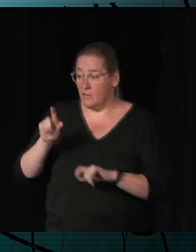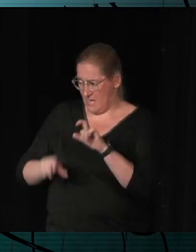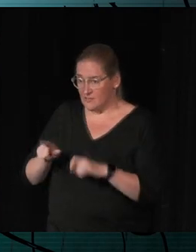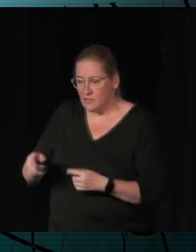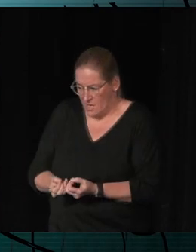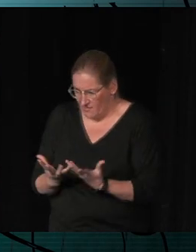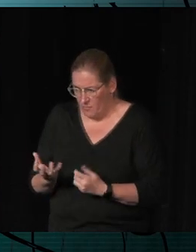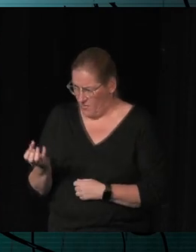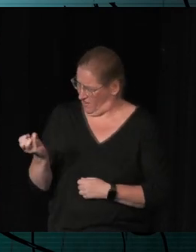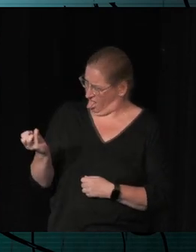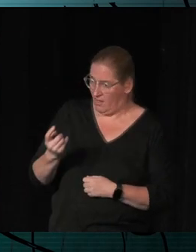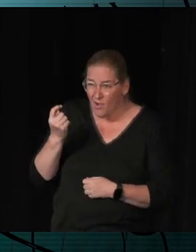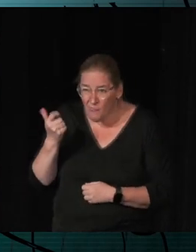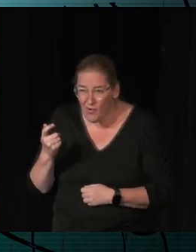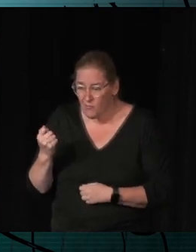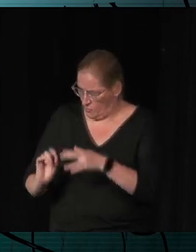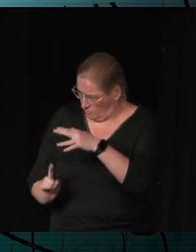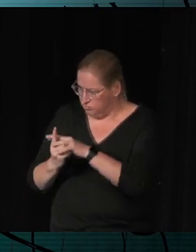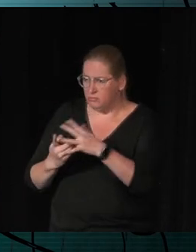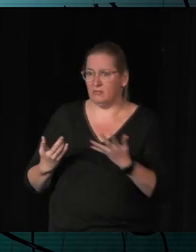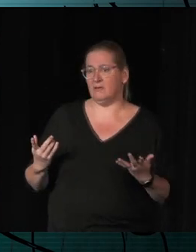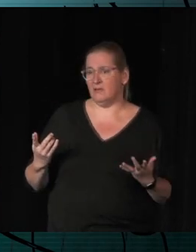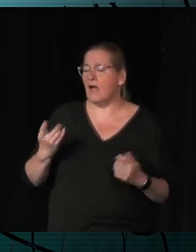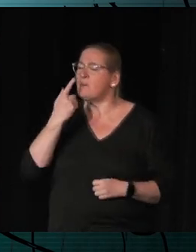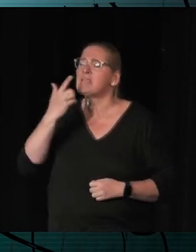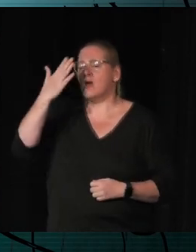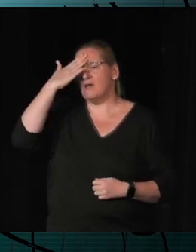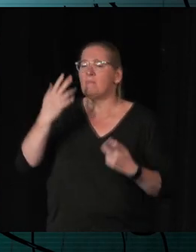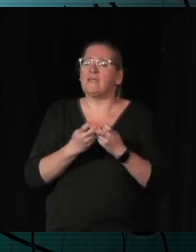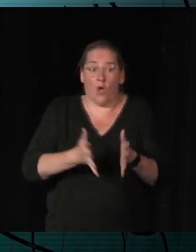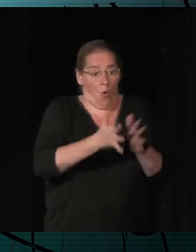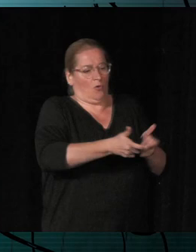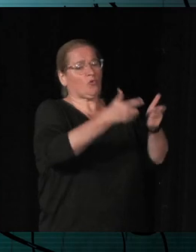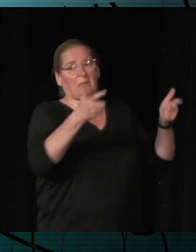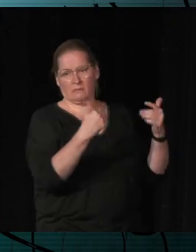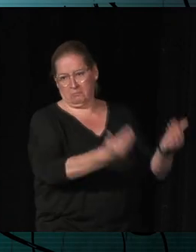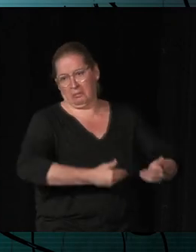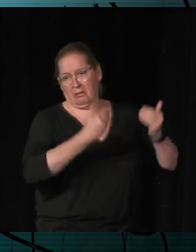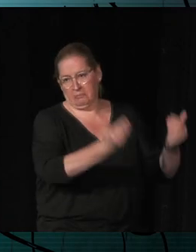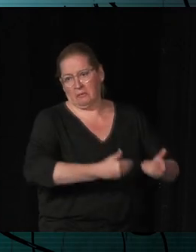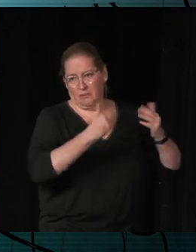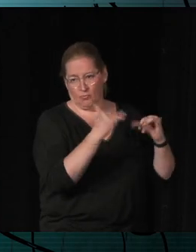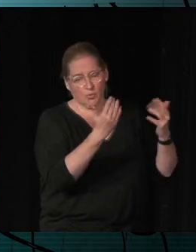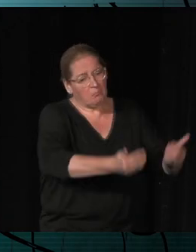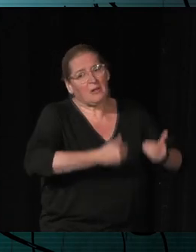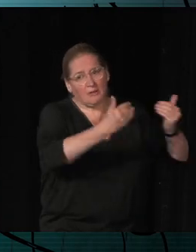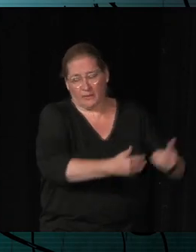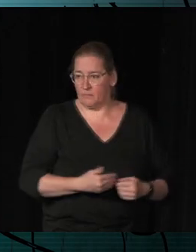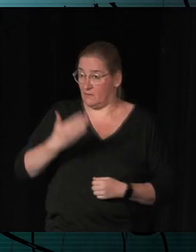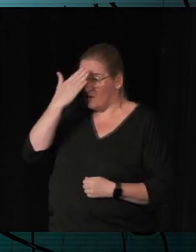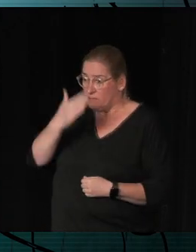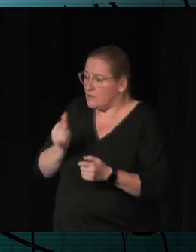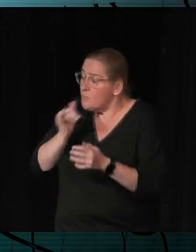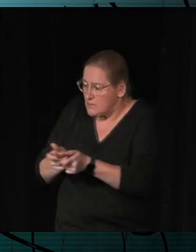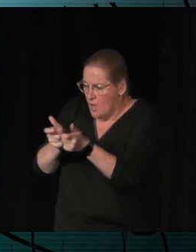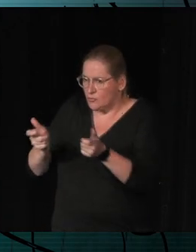ils sont pas beaucoup ça va l'innovation en gros je pense va avec la taille pour quand on est un mastodompte on peut difficilement innover et prendre